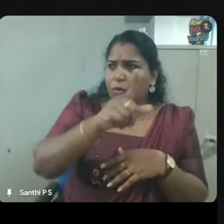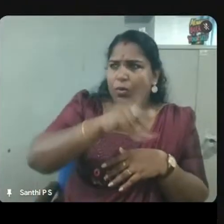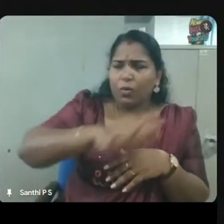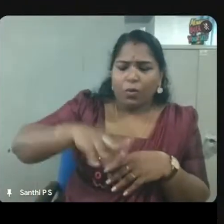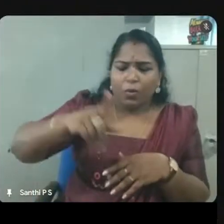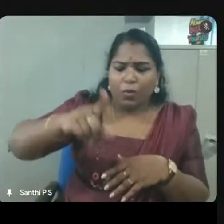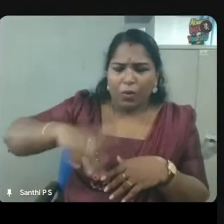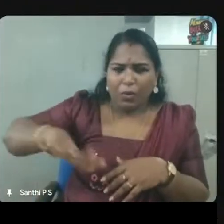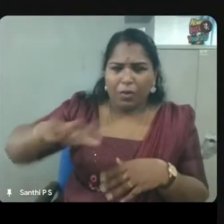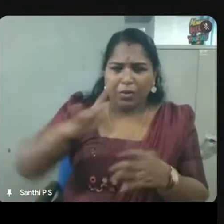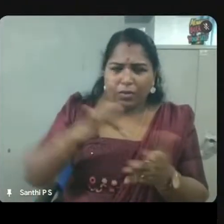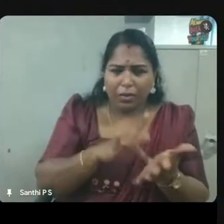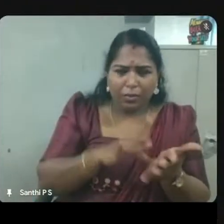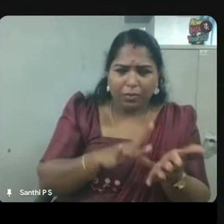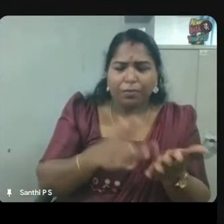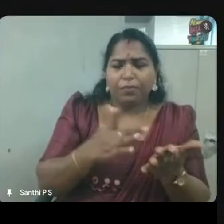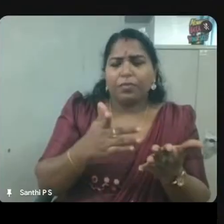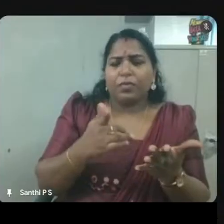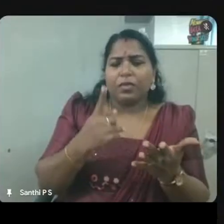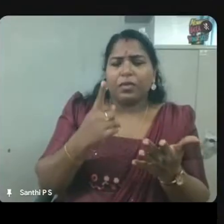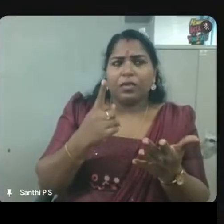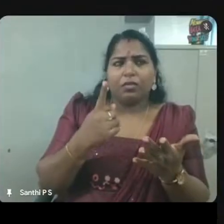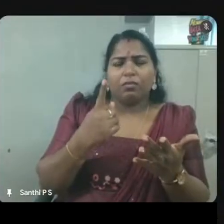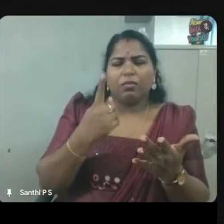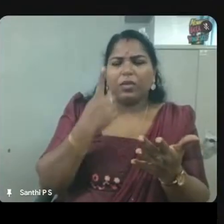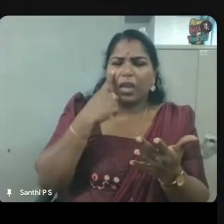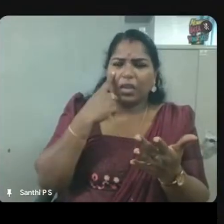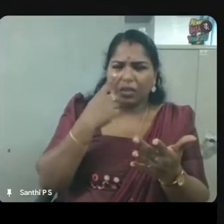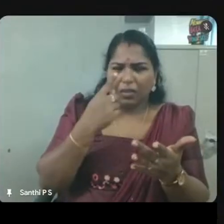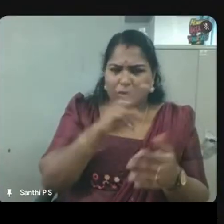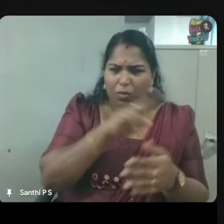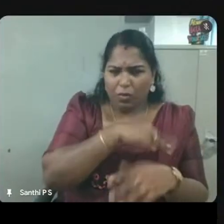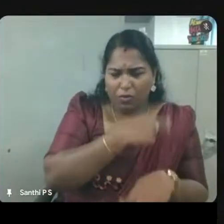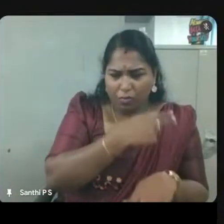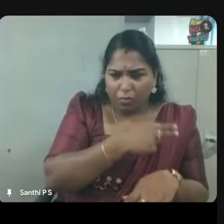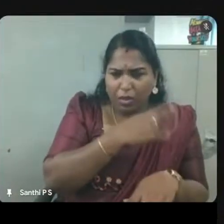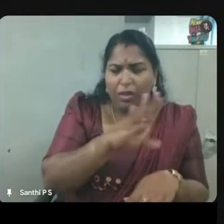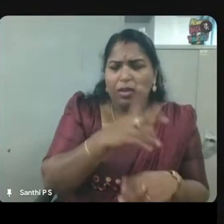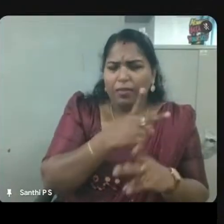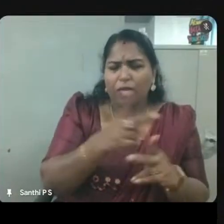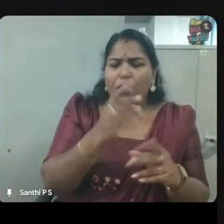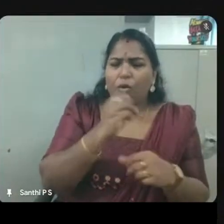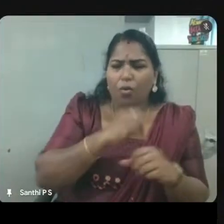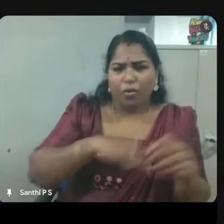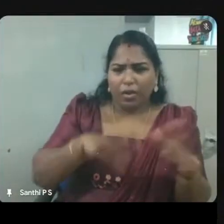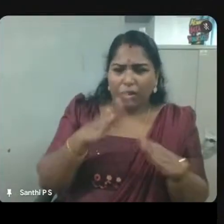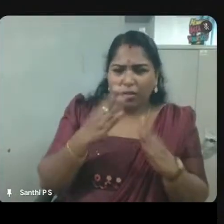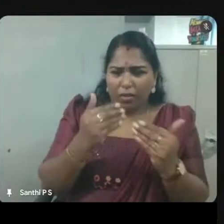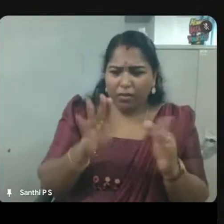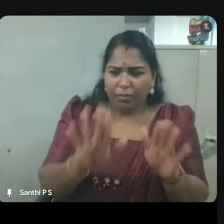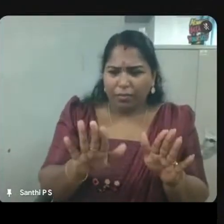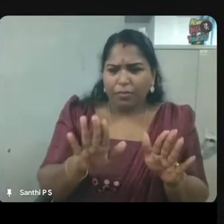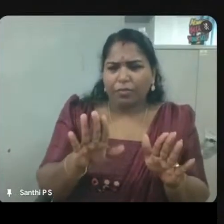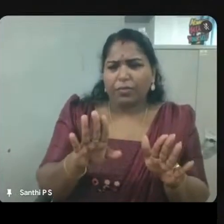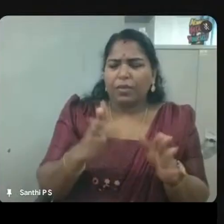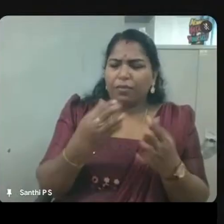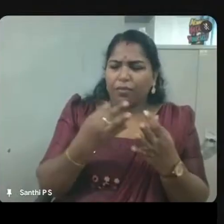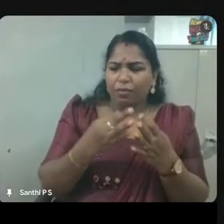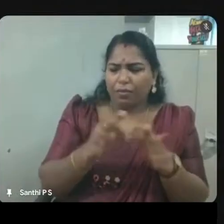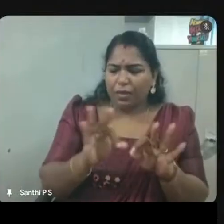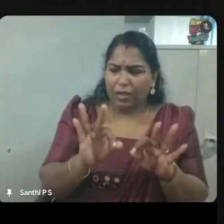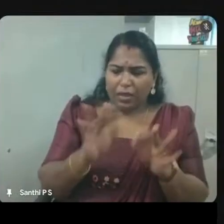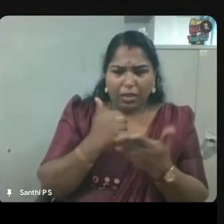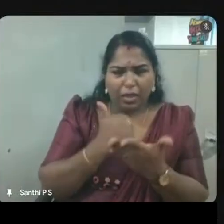റീജിയണൽ ഇൻസ്റ്റിറ്റ്യൂട്ട് ഓഫ് ഒഫ്തൽമോളജി, അവിടെ ഒരു പുനർജ്യോതി എന്ന് പറഞ്ഞിട്ടൊരു ഓർഗനൈസേഷൻ ഉണ്ട്, വിച്ച് ഇസ് എ വോളണ്ടറി ഓർഗനൈസേഷൻ വിച്ച് ഇസ് വെരി ഗുഡ്. അത് വളരെ